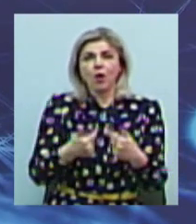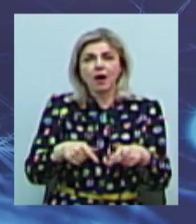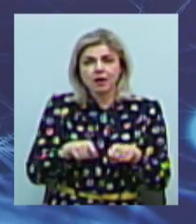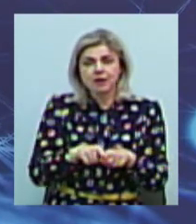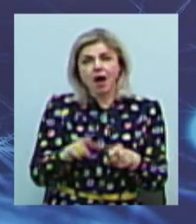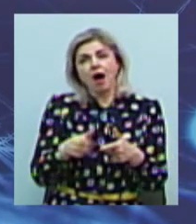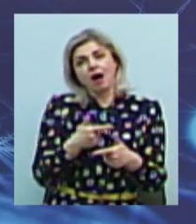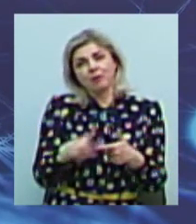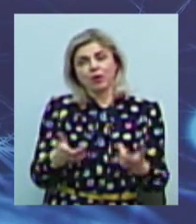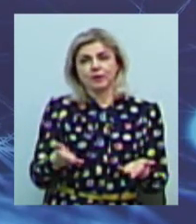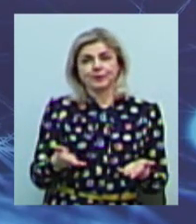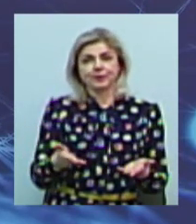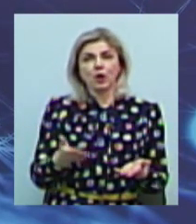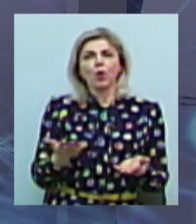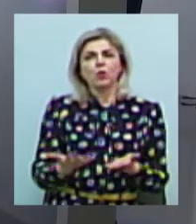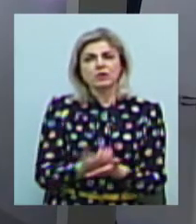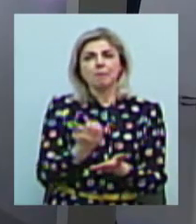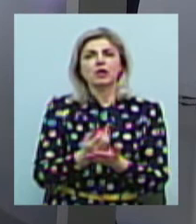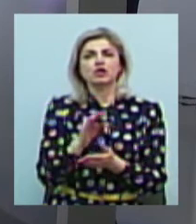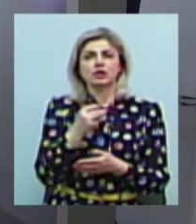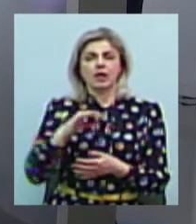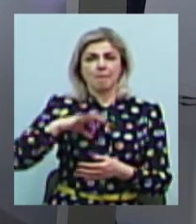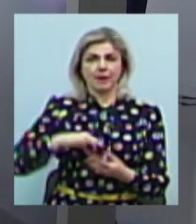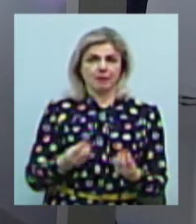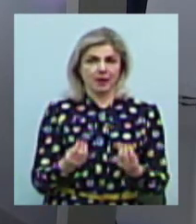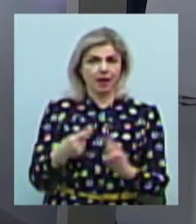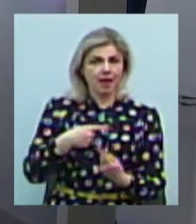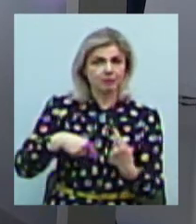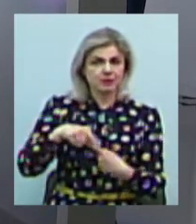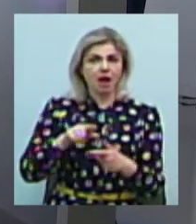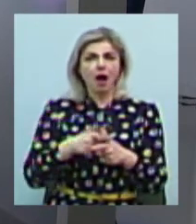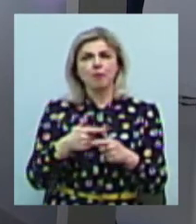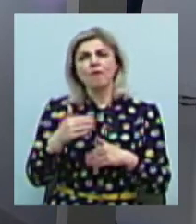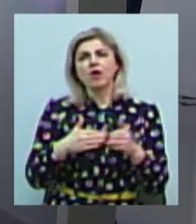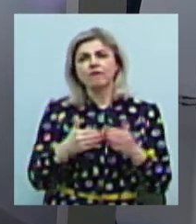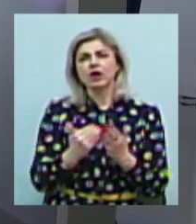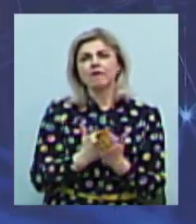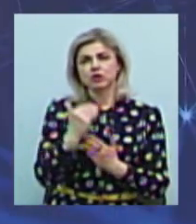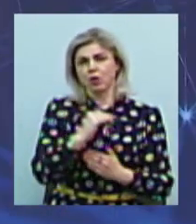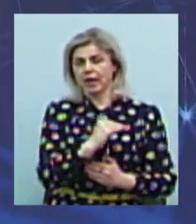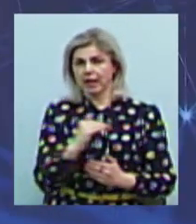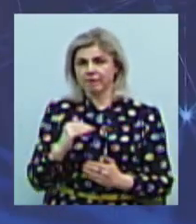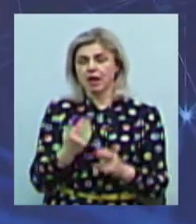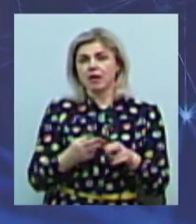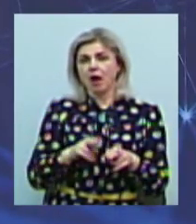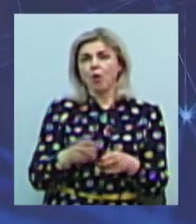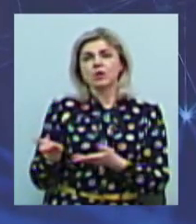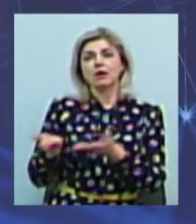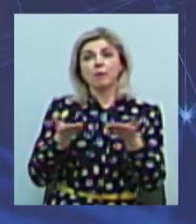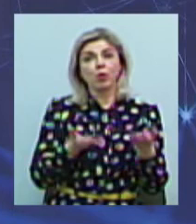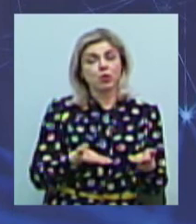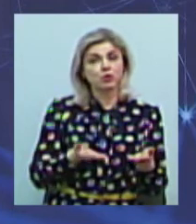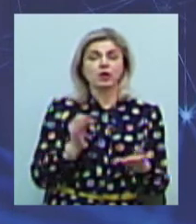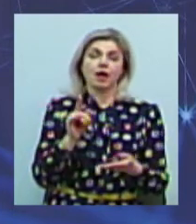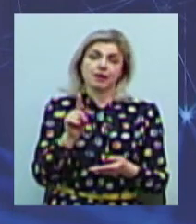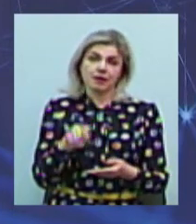або успішного підприємця, або фахівця дуже високого рівня, якого запрошують і